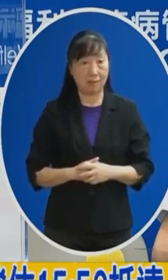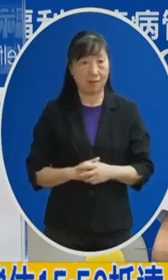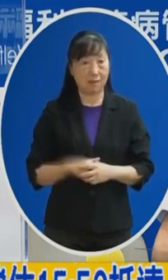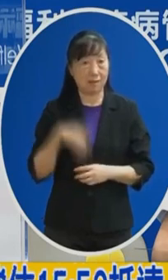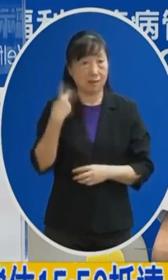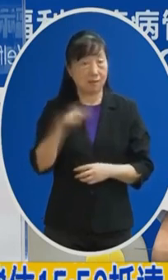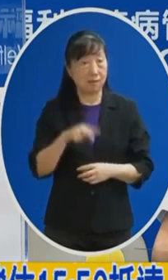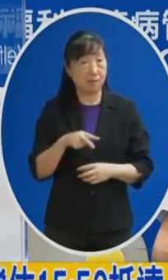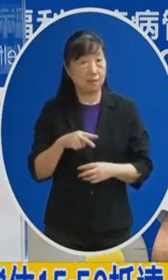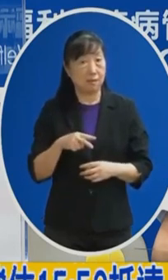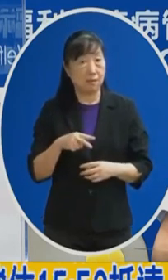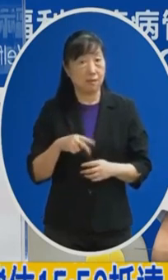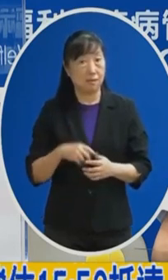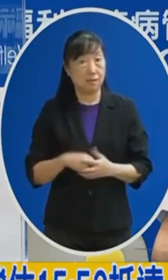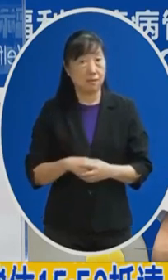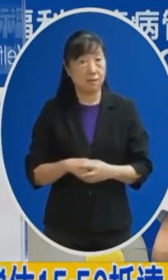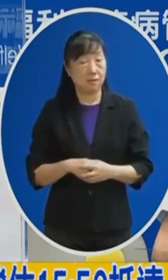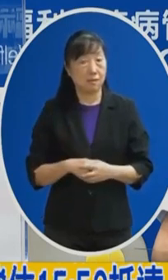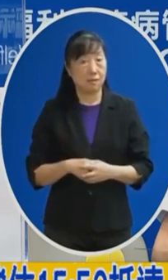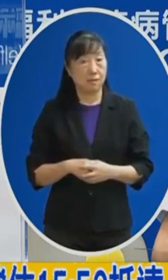另外是做，